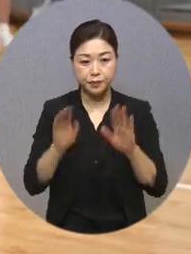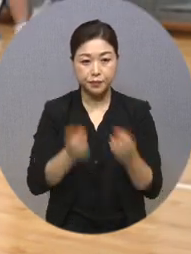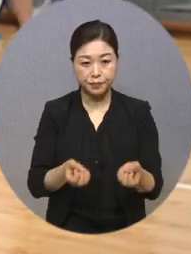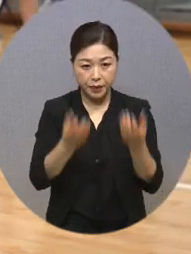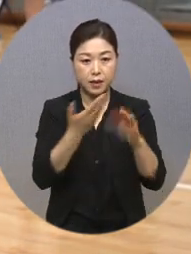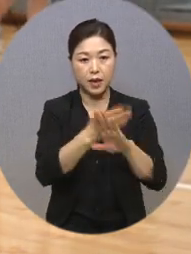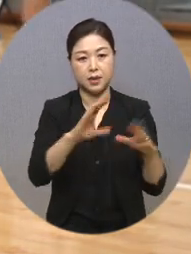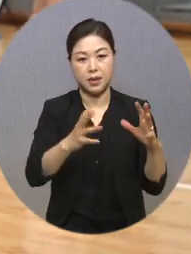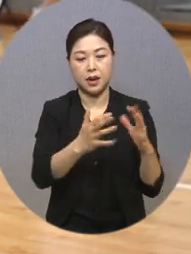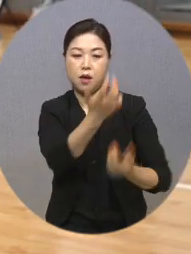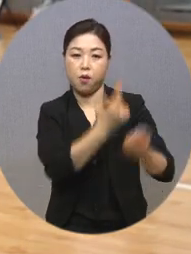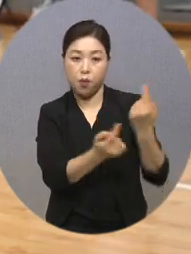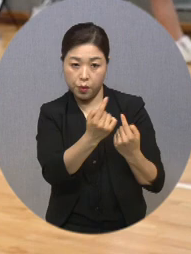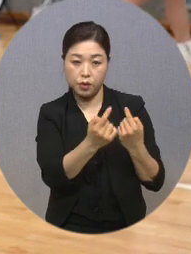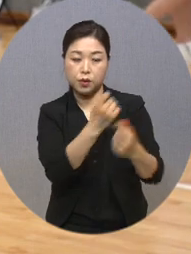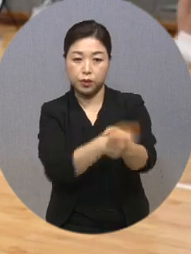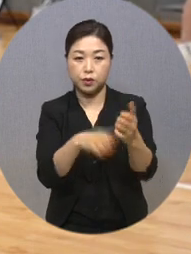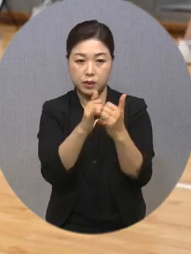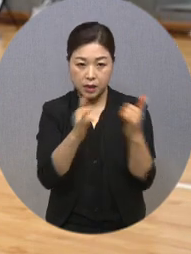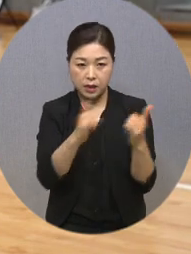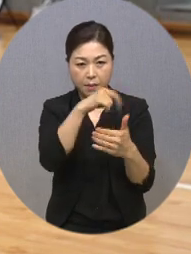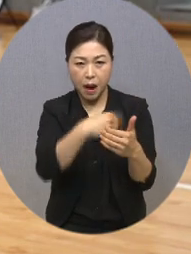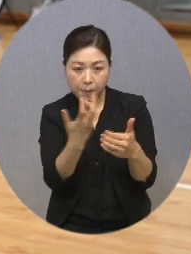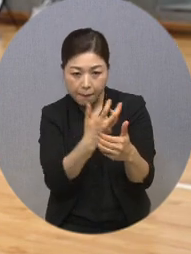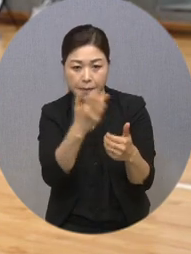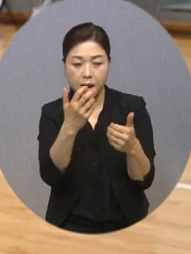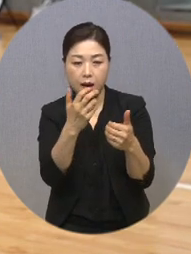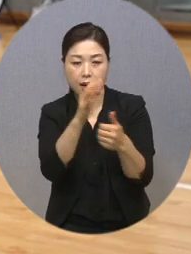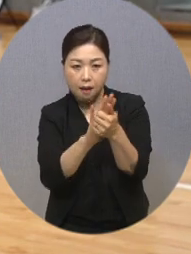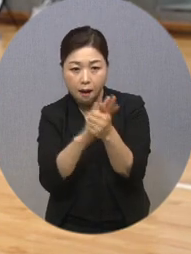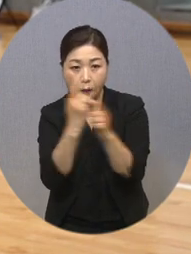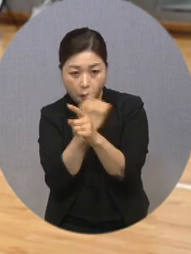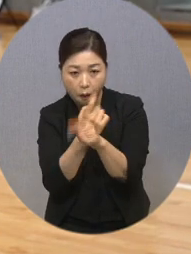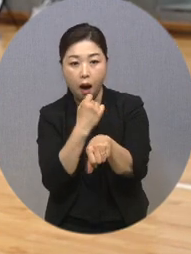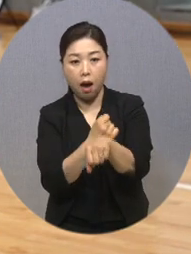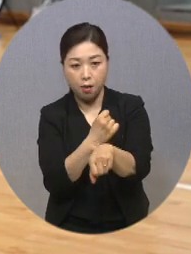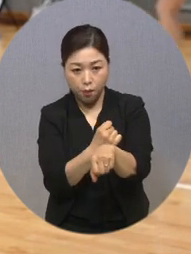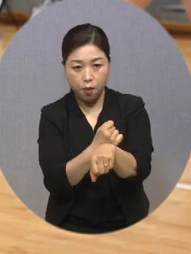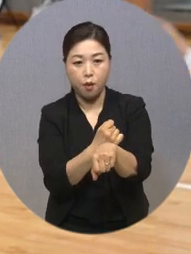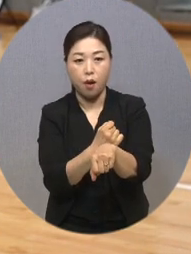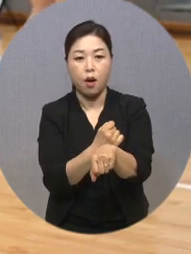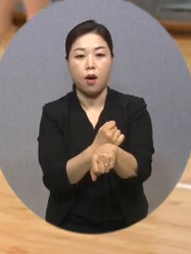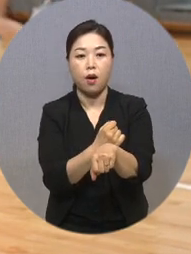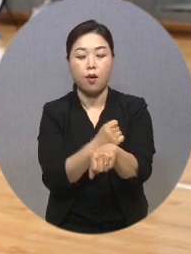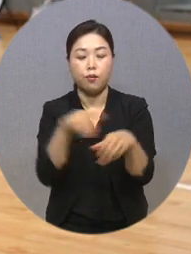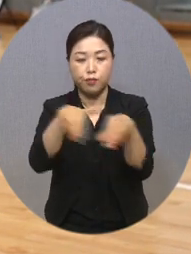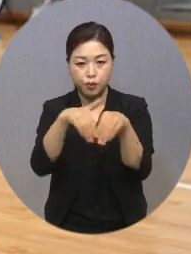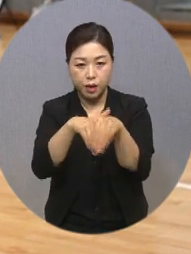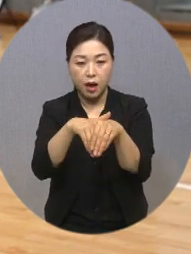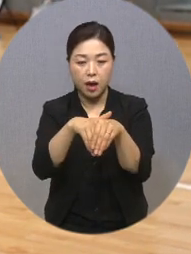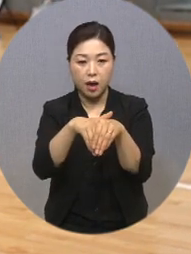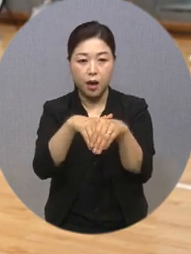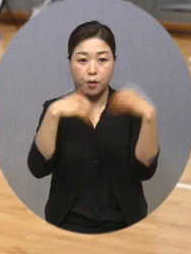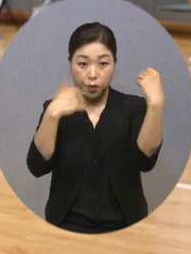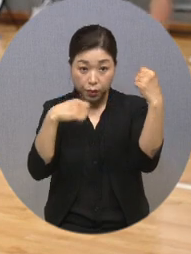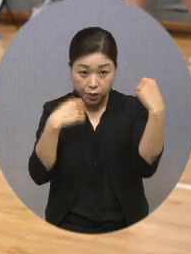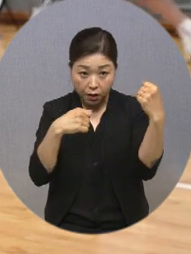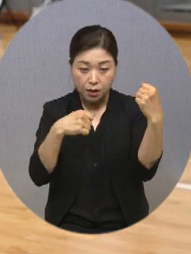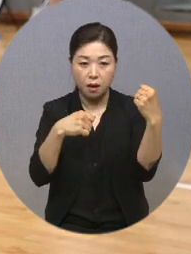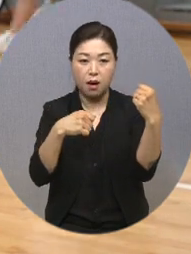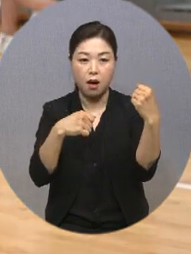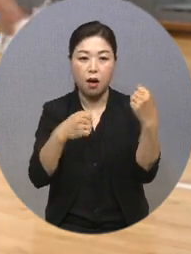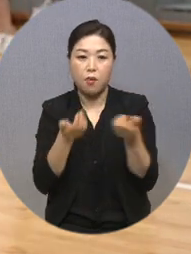외국인 노동자들의 아픔을 치유하고 각종 문화공연과 무료 봉사로 그들의 힐링 시간이 되었길